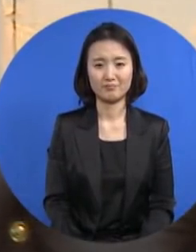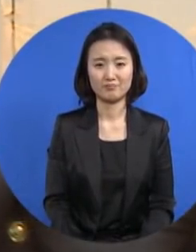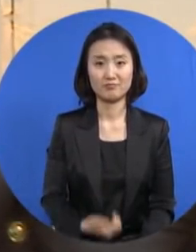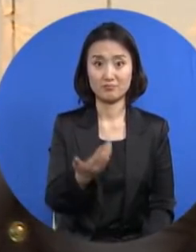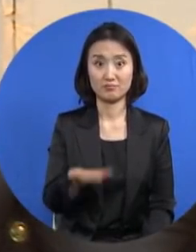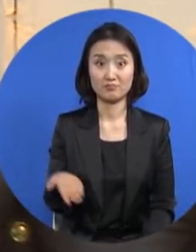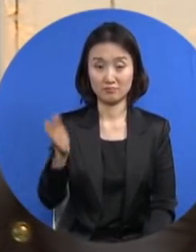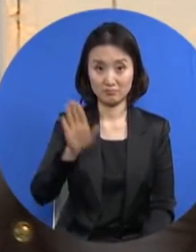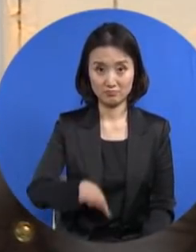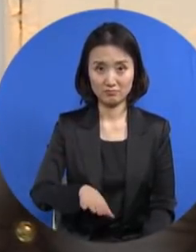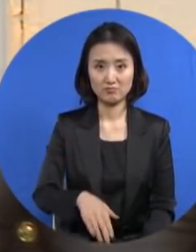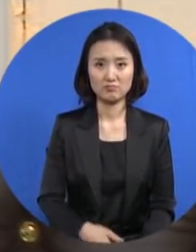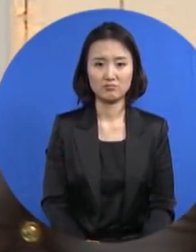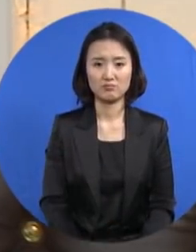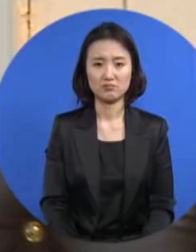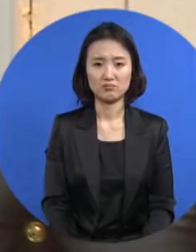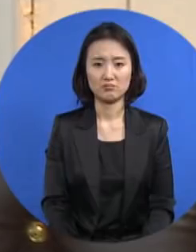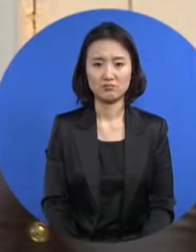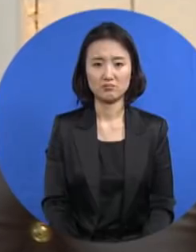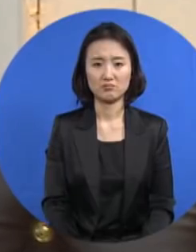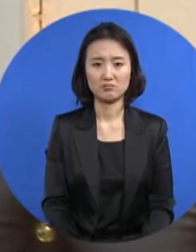그런데 그러면요, 제가